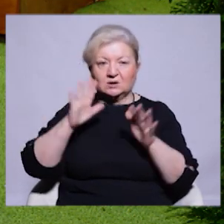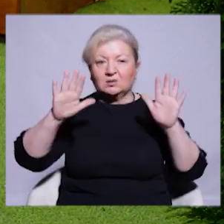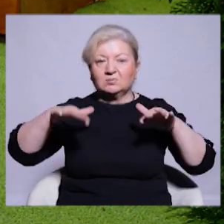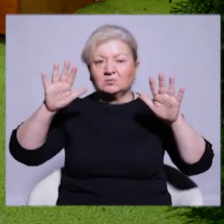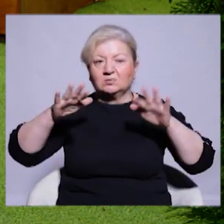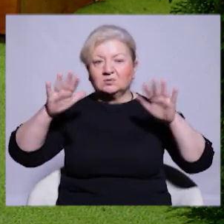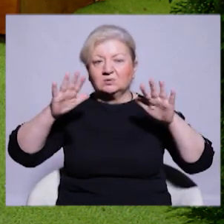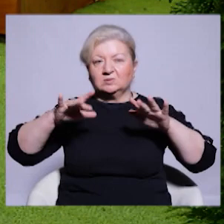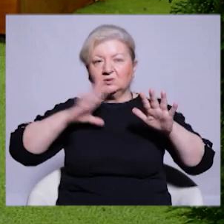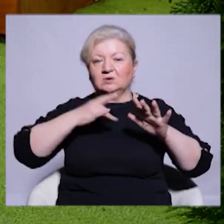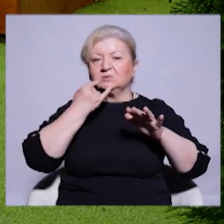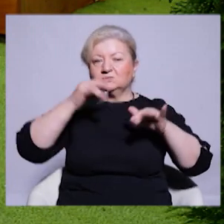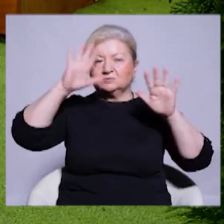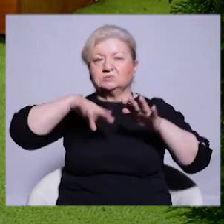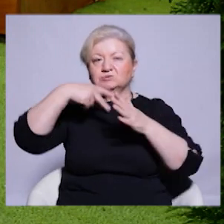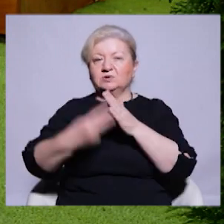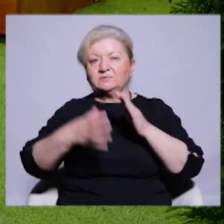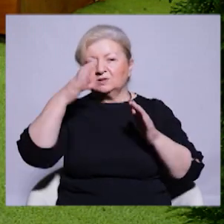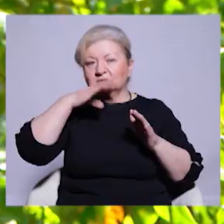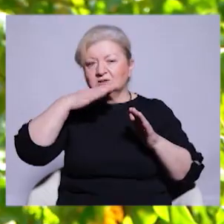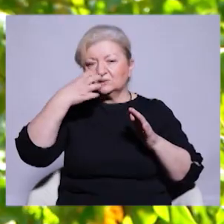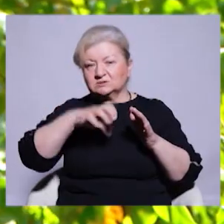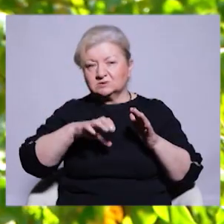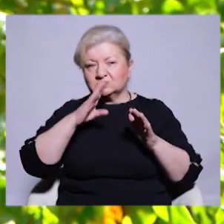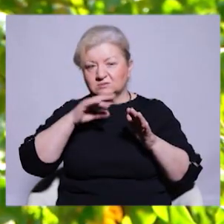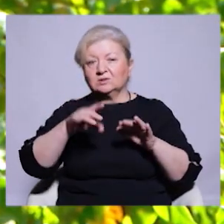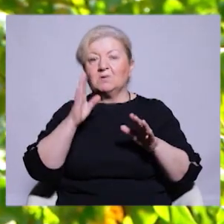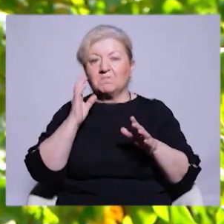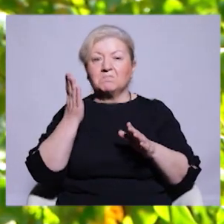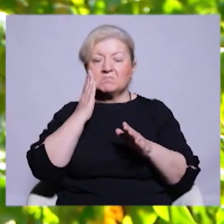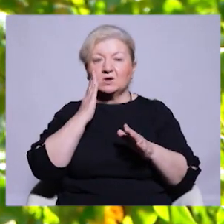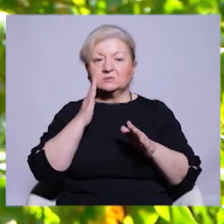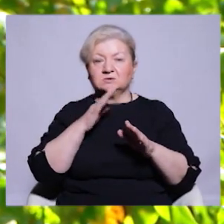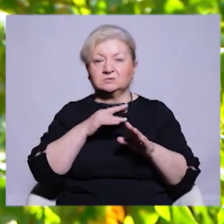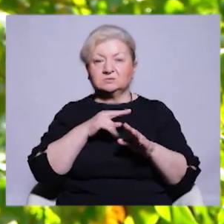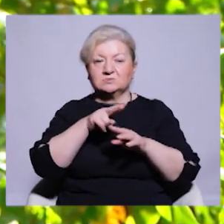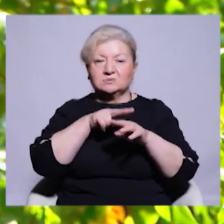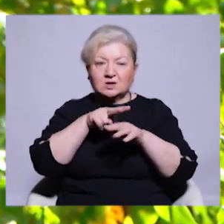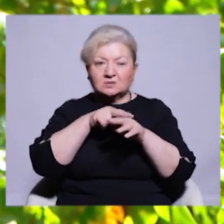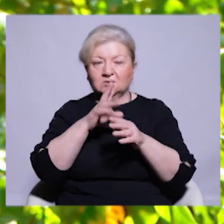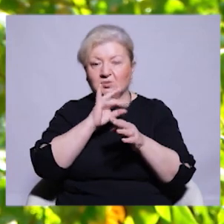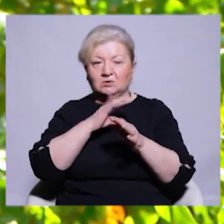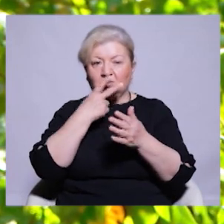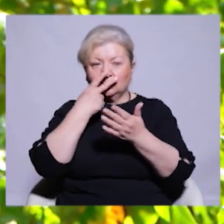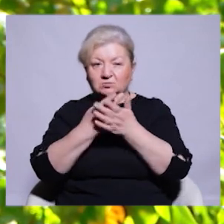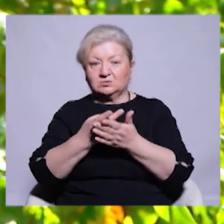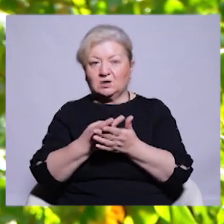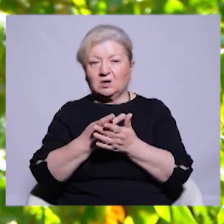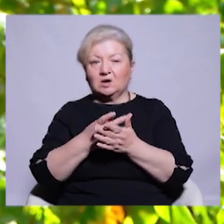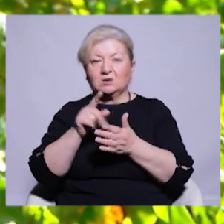აუფრინდა ხოხობი, ჩავარდა ცხელწყალში და ასე შემდეგ. მართლაც ნადირობის დროს მან ნახა, რომ აქ